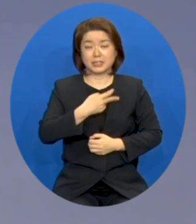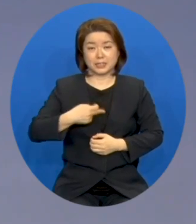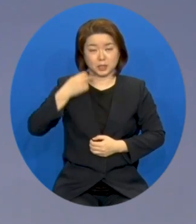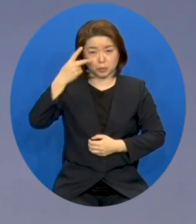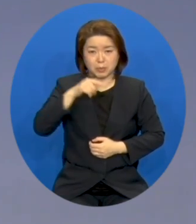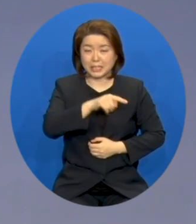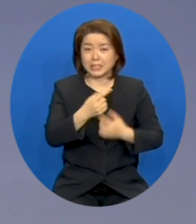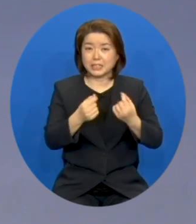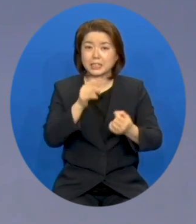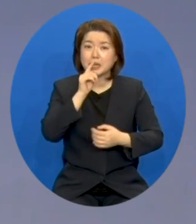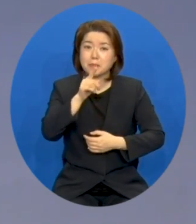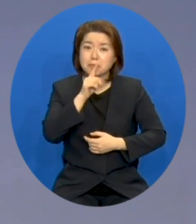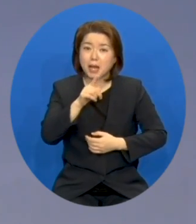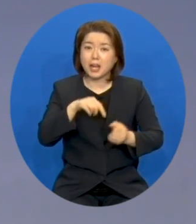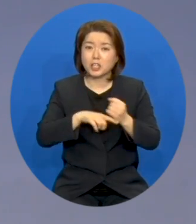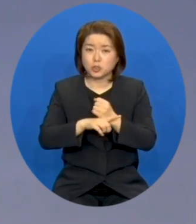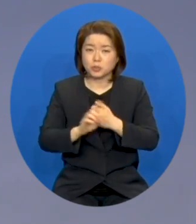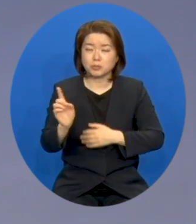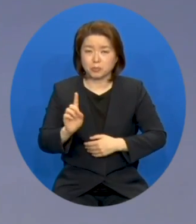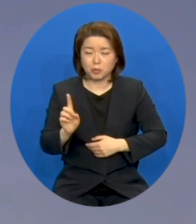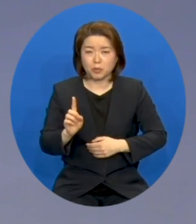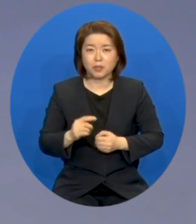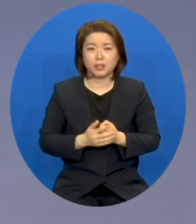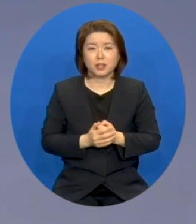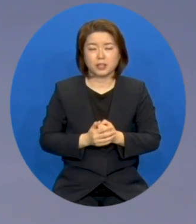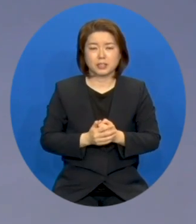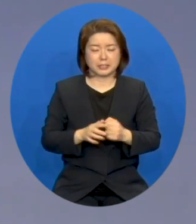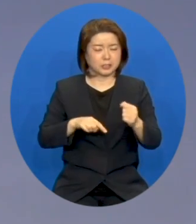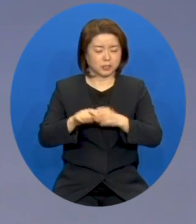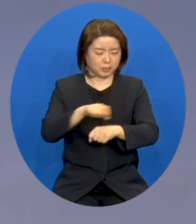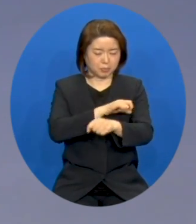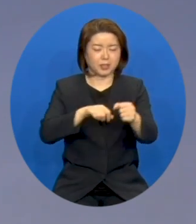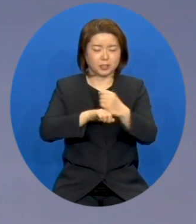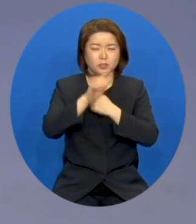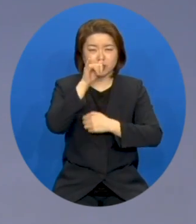고백하는 데는 거기에 어떤 이유가 있습니다.